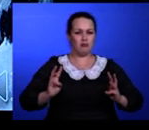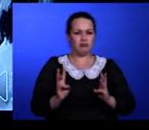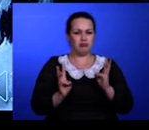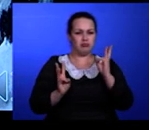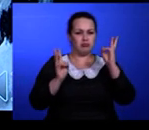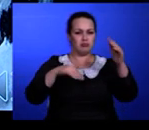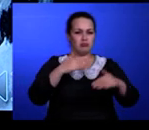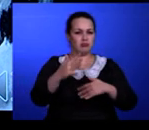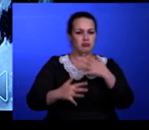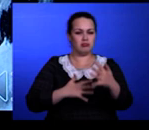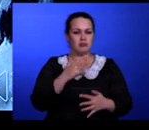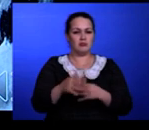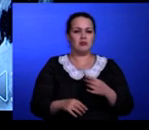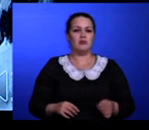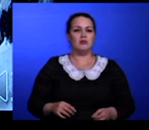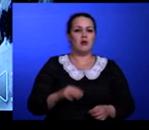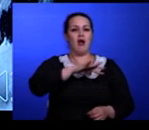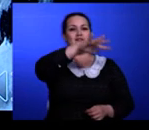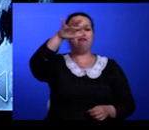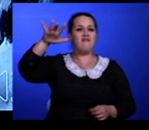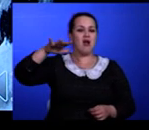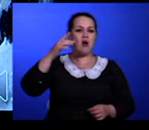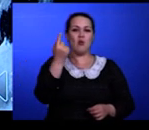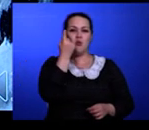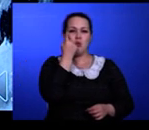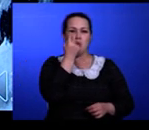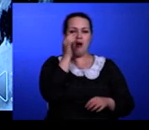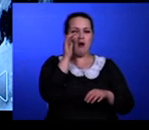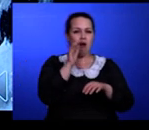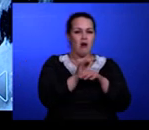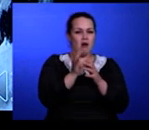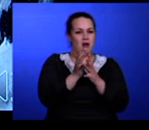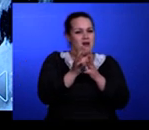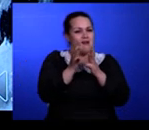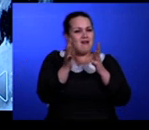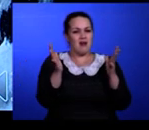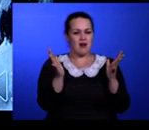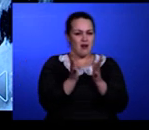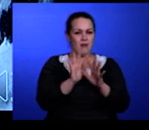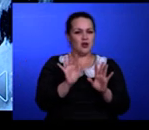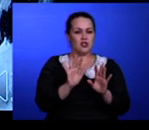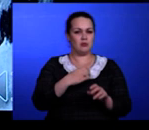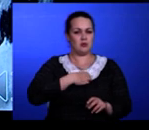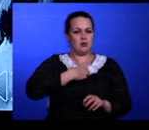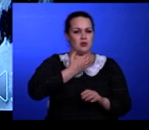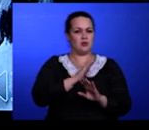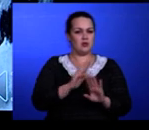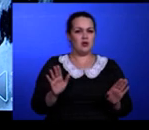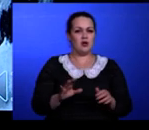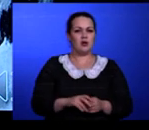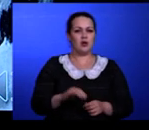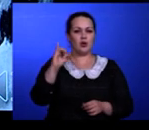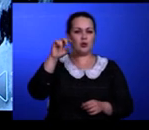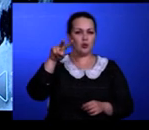клубки сверху они казались небольшими и не страшными но и у даши